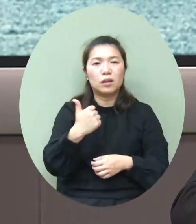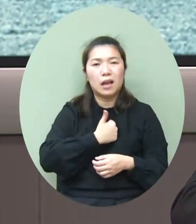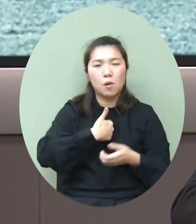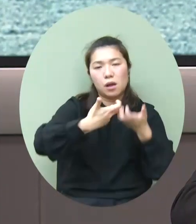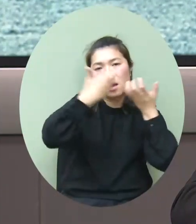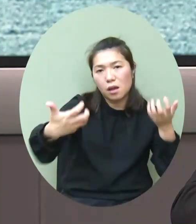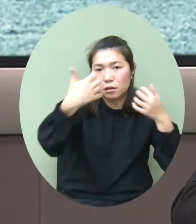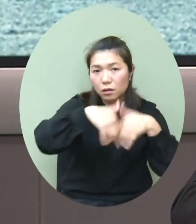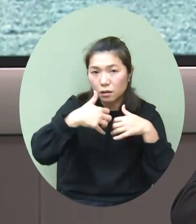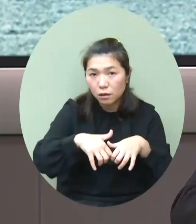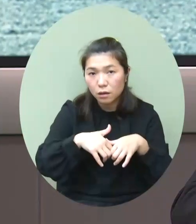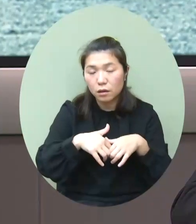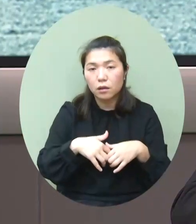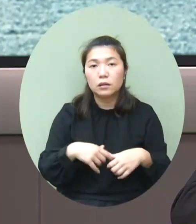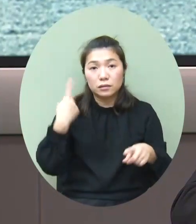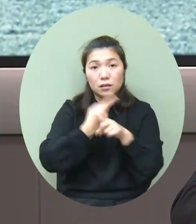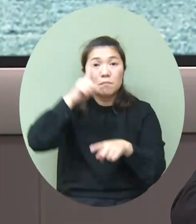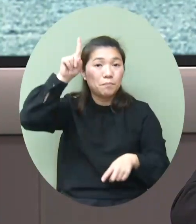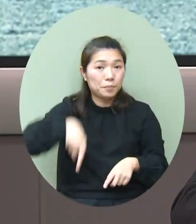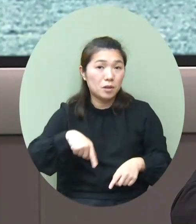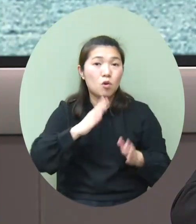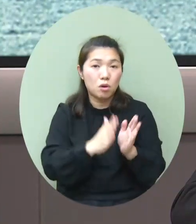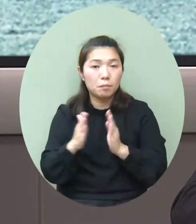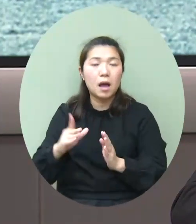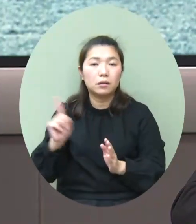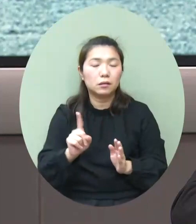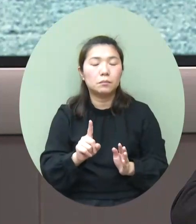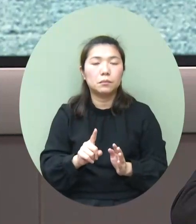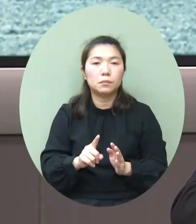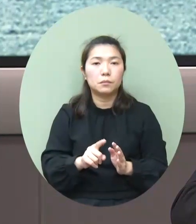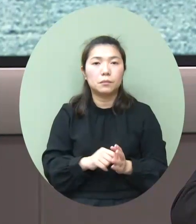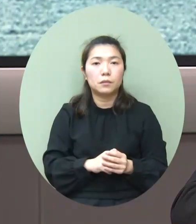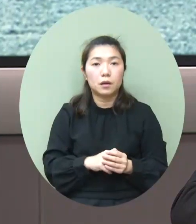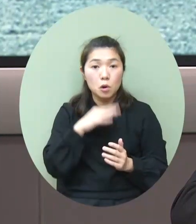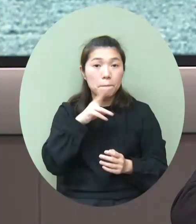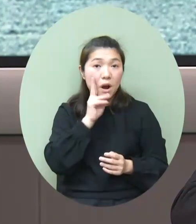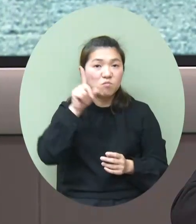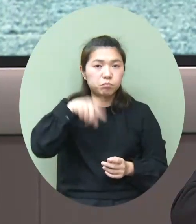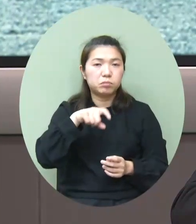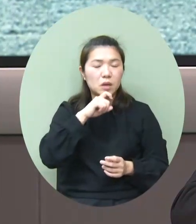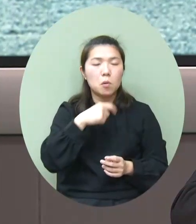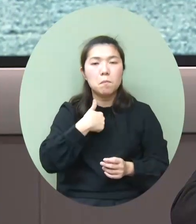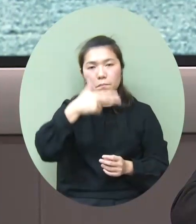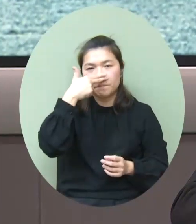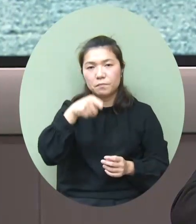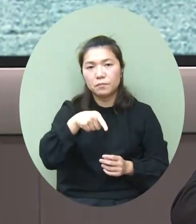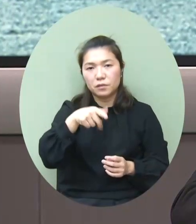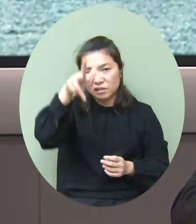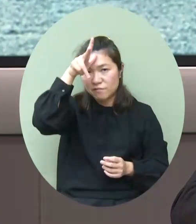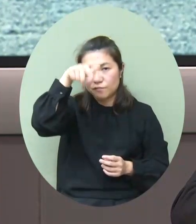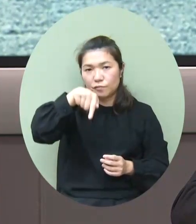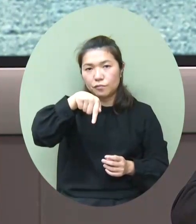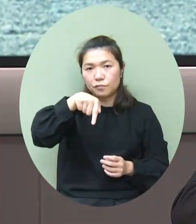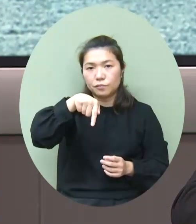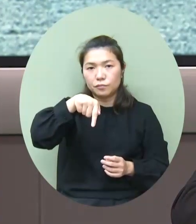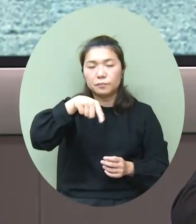测能力，足够的隔离设施，还有就是一些实际的执行安排。我相信细